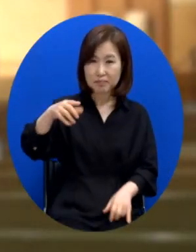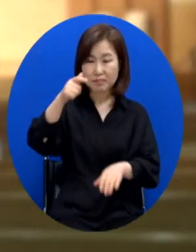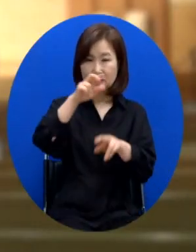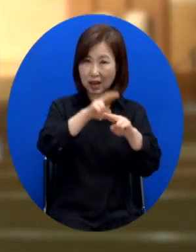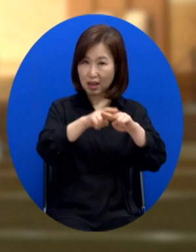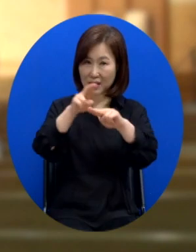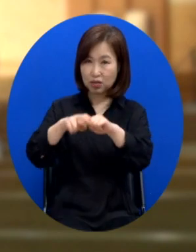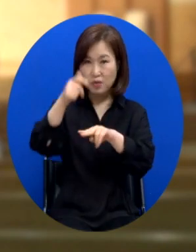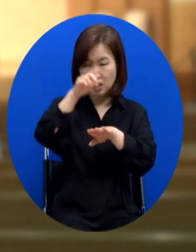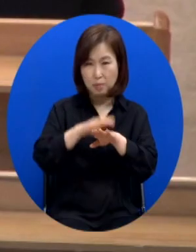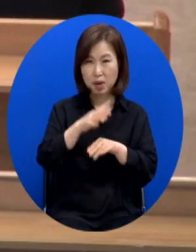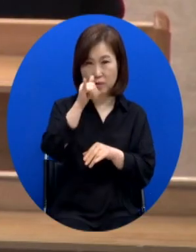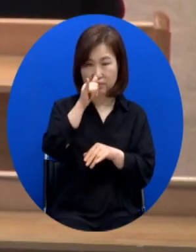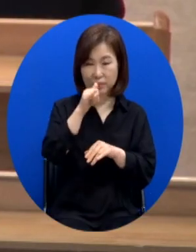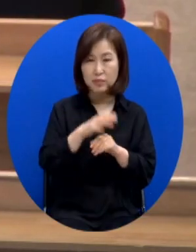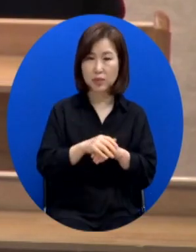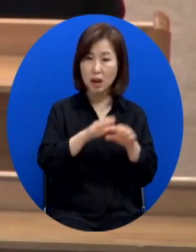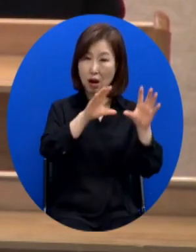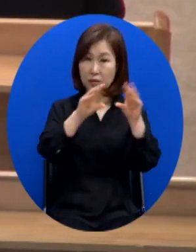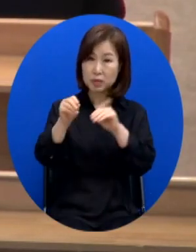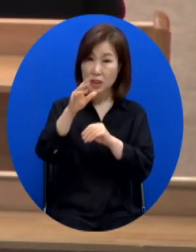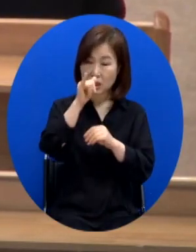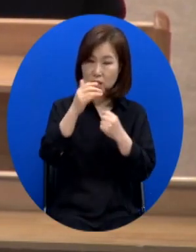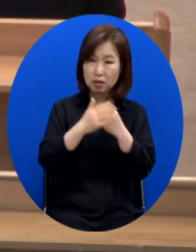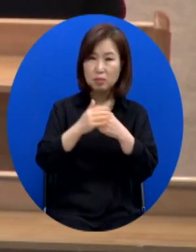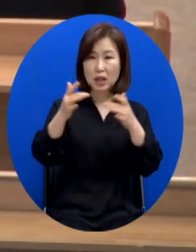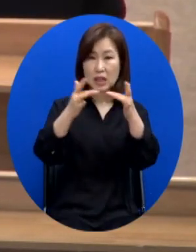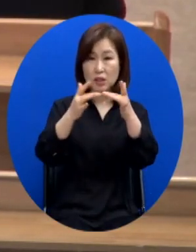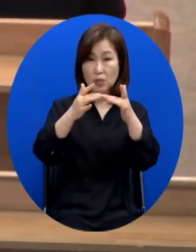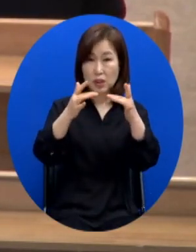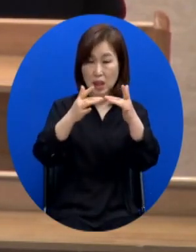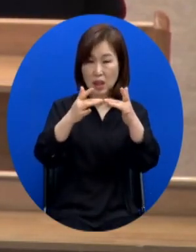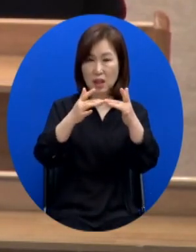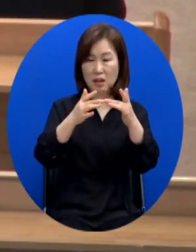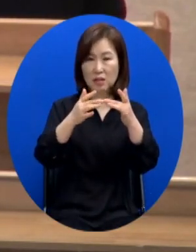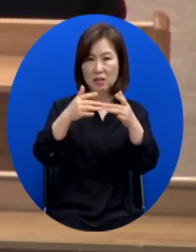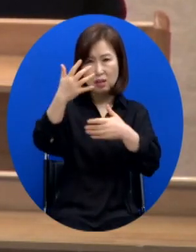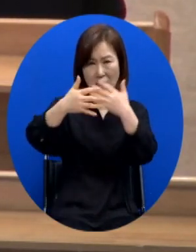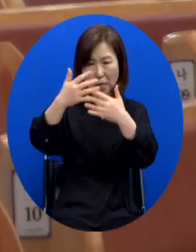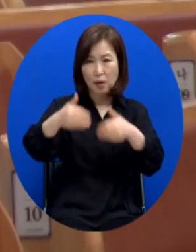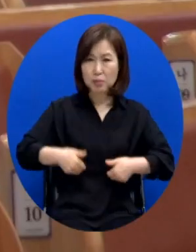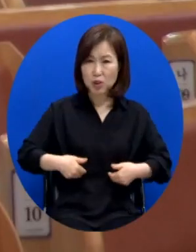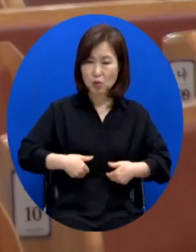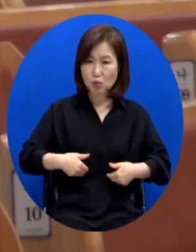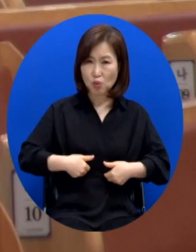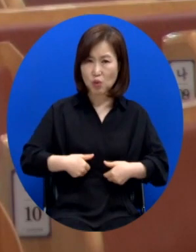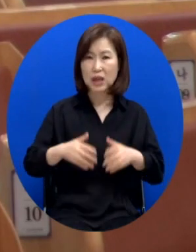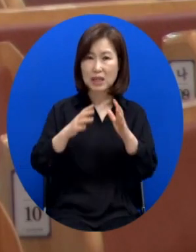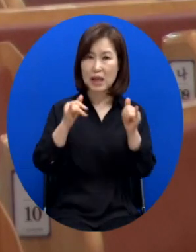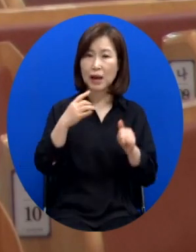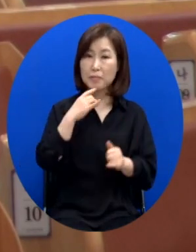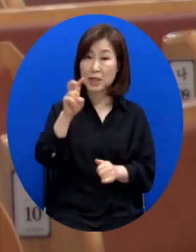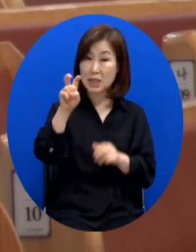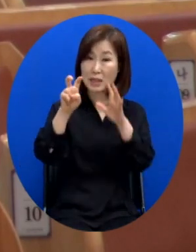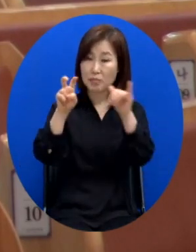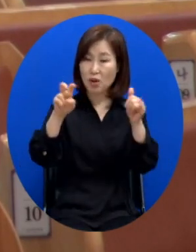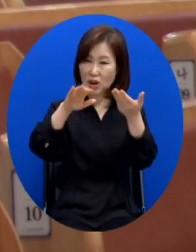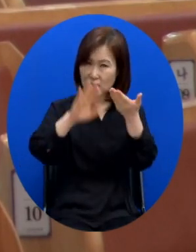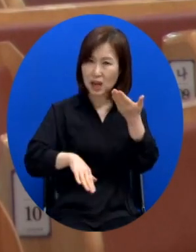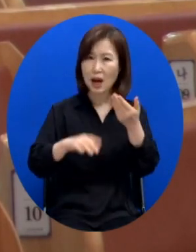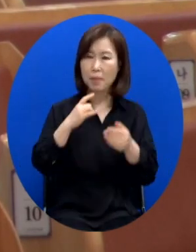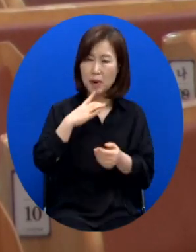네. 현장 예배 금지 조치로 예배당에는 온라인 예배에 필요한 20명 이내 인원만 입성할 수 있기 때문입니다. 예.